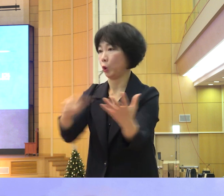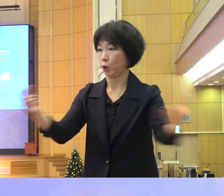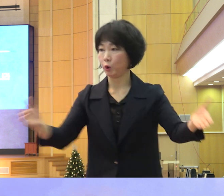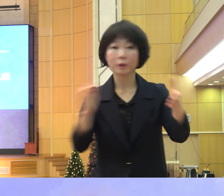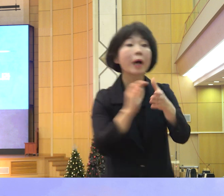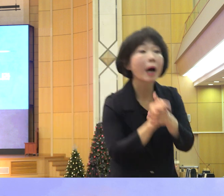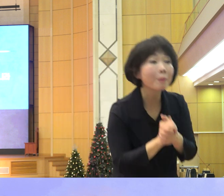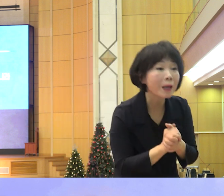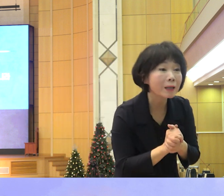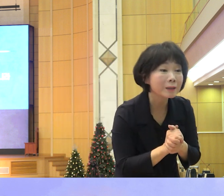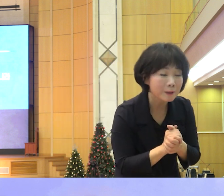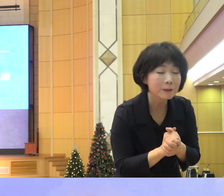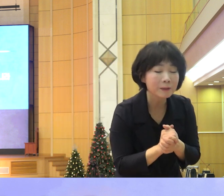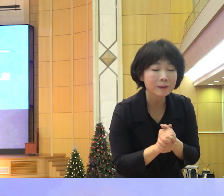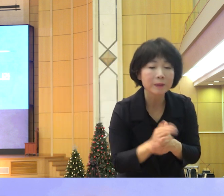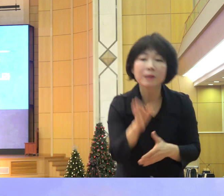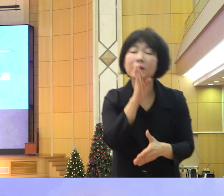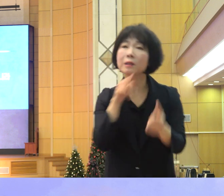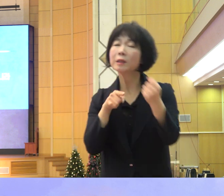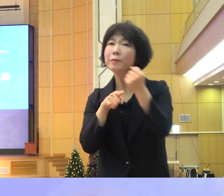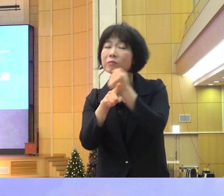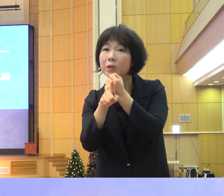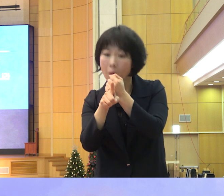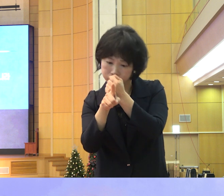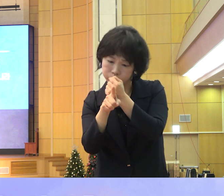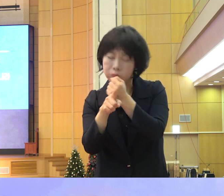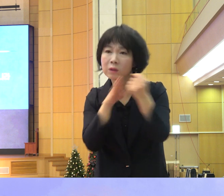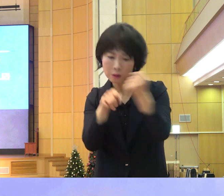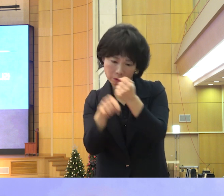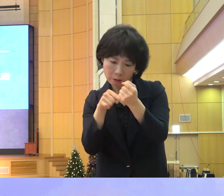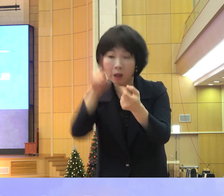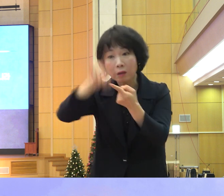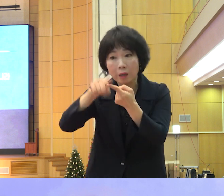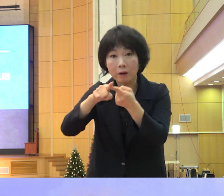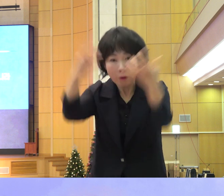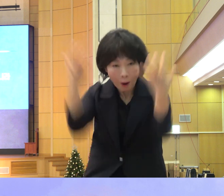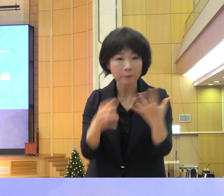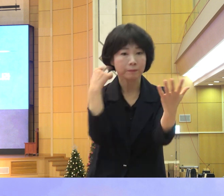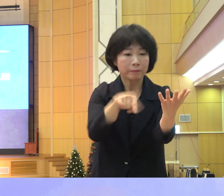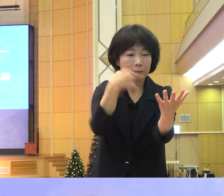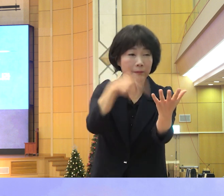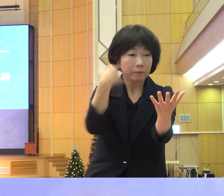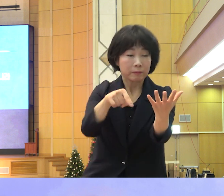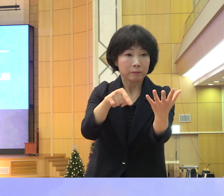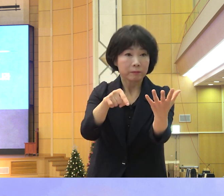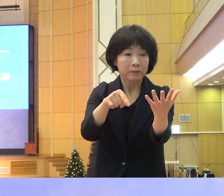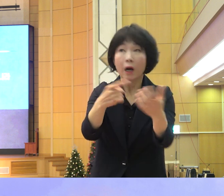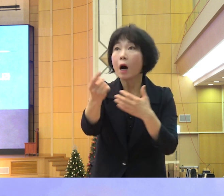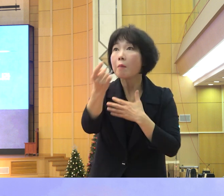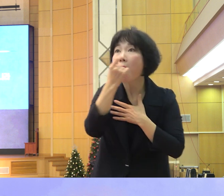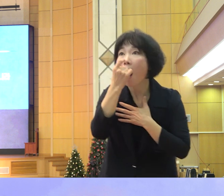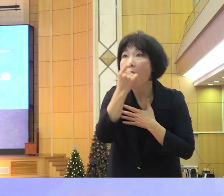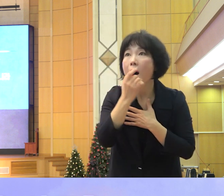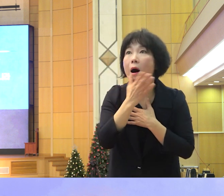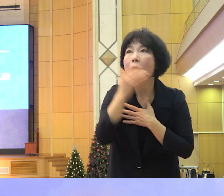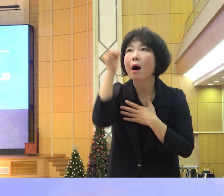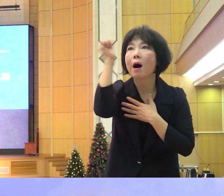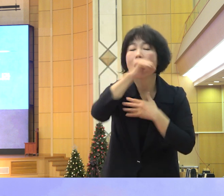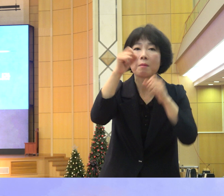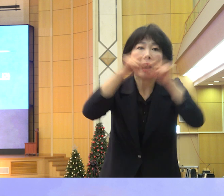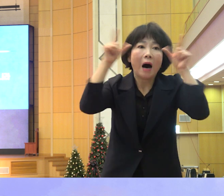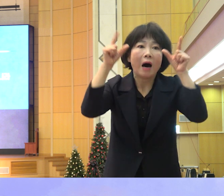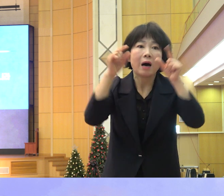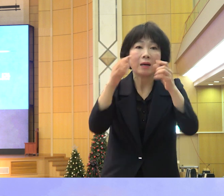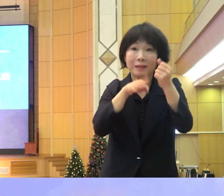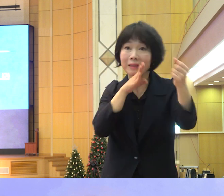교훈은 가르칠 교자, 가르칠 훈자입니다. 오늘 진리를 가르치고